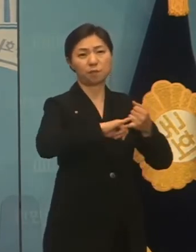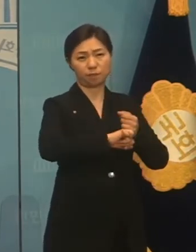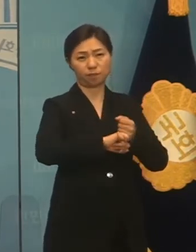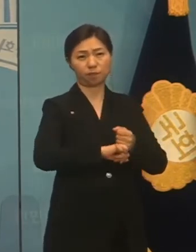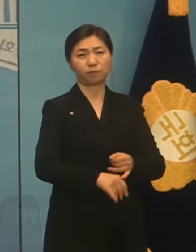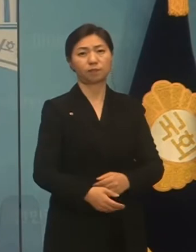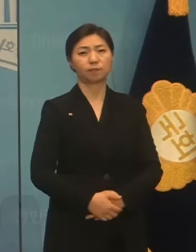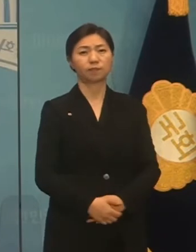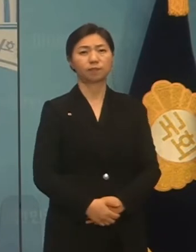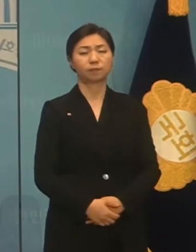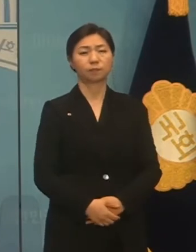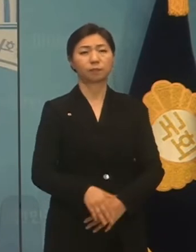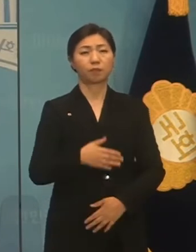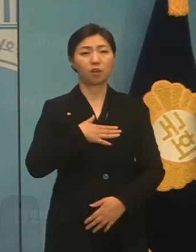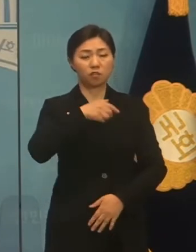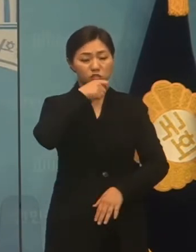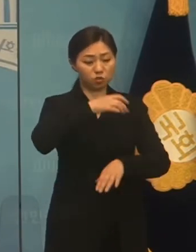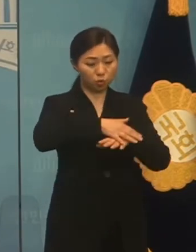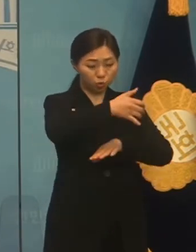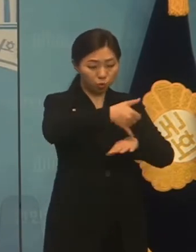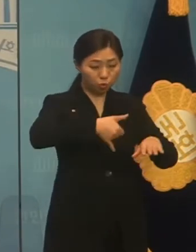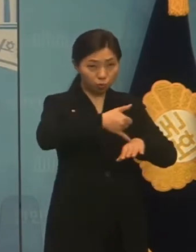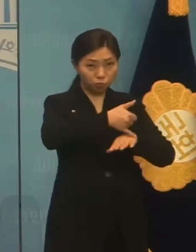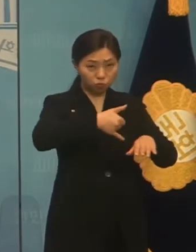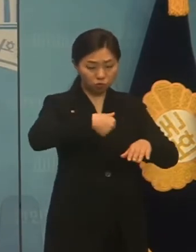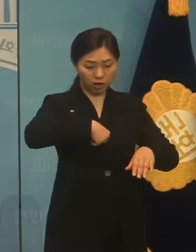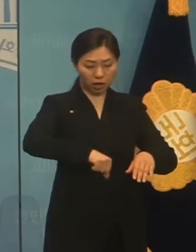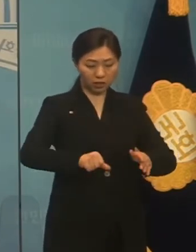저는 농부의 아들로 태어나